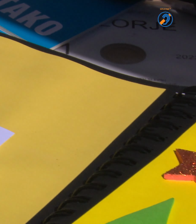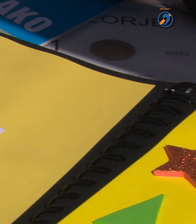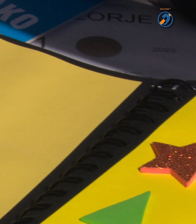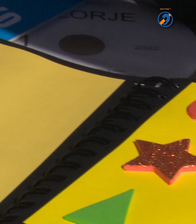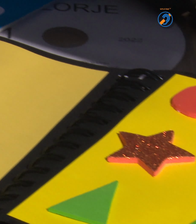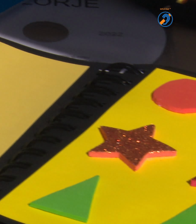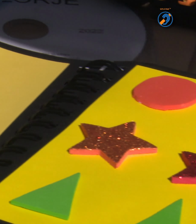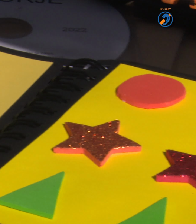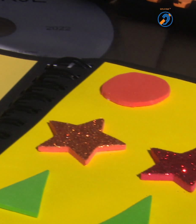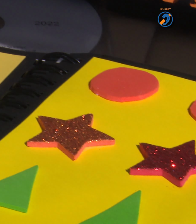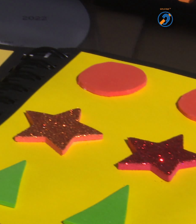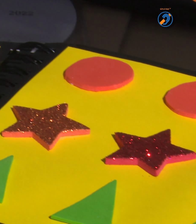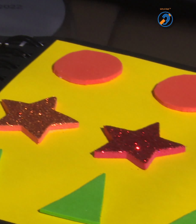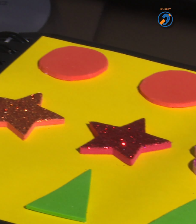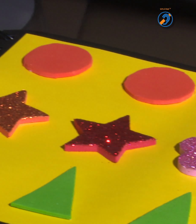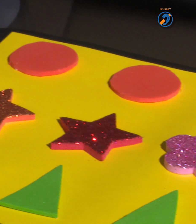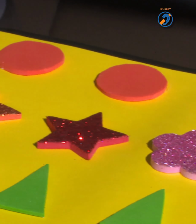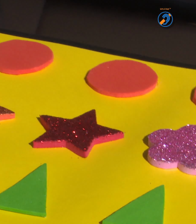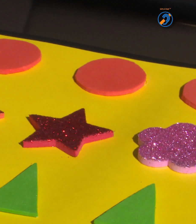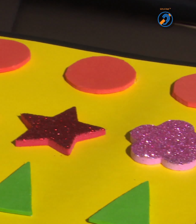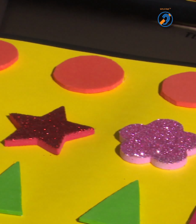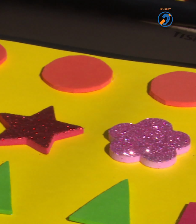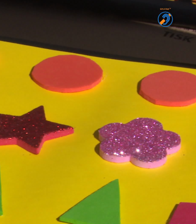Pogledaš na desno, tipati.